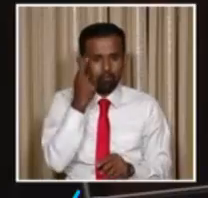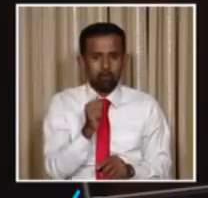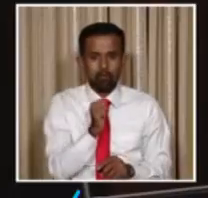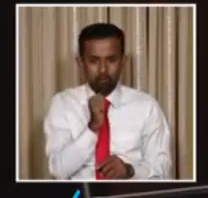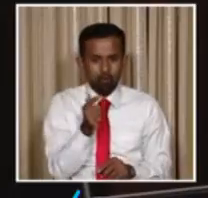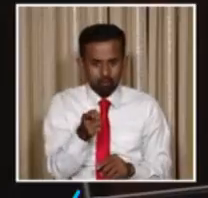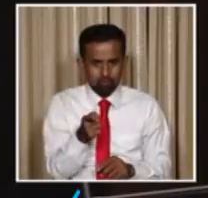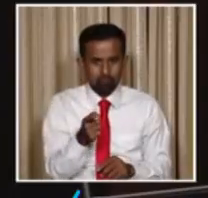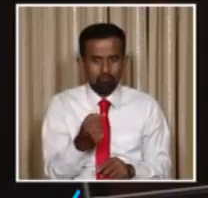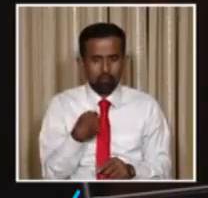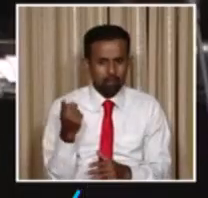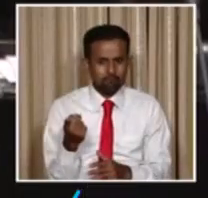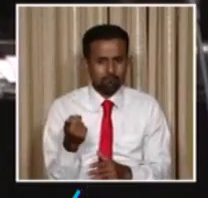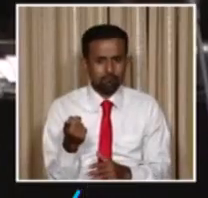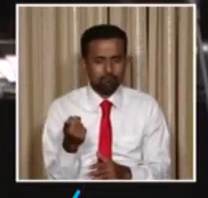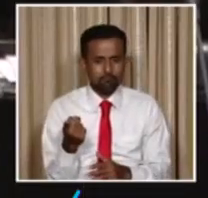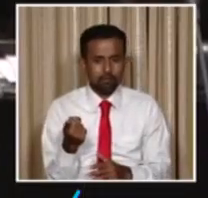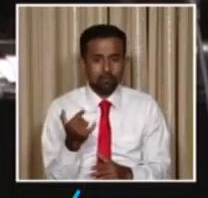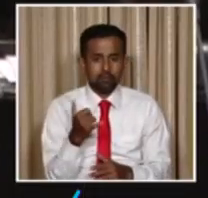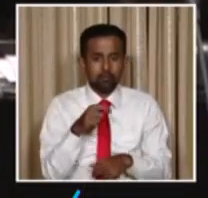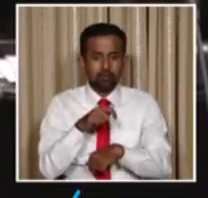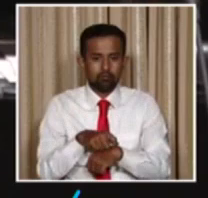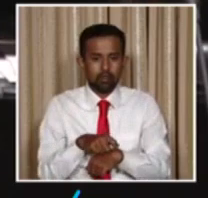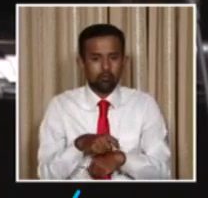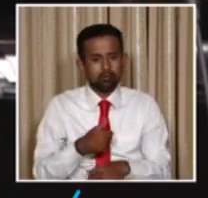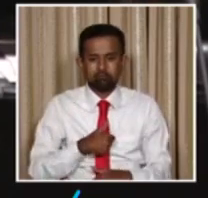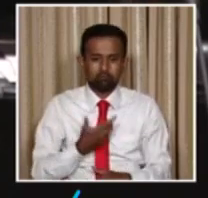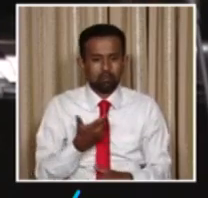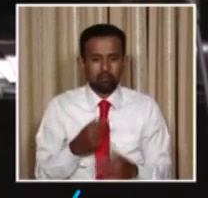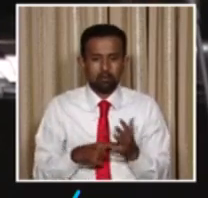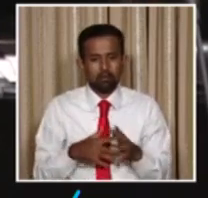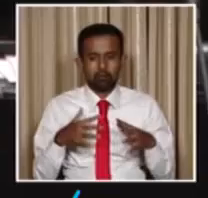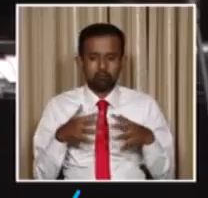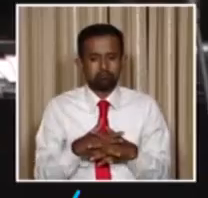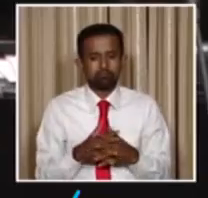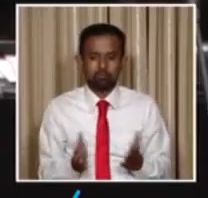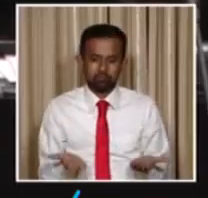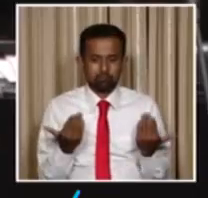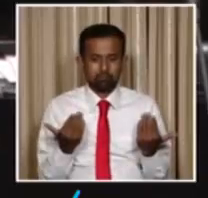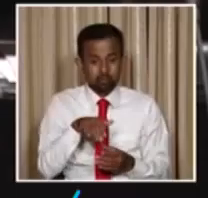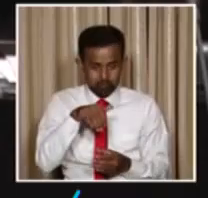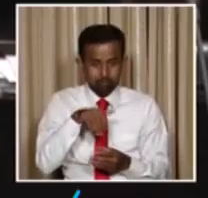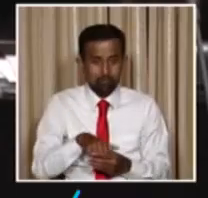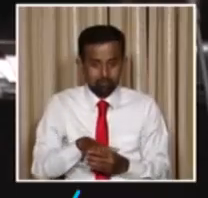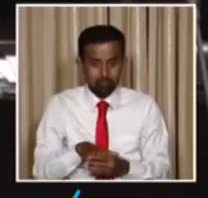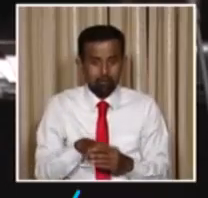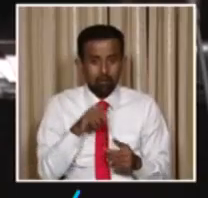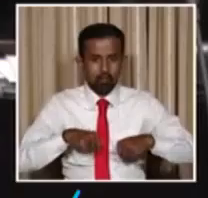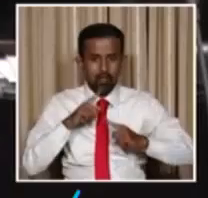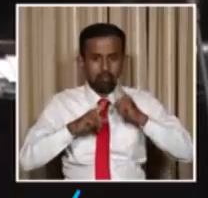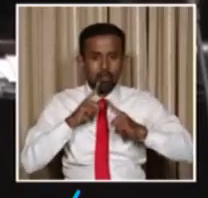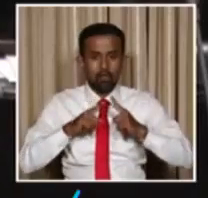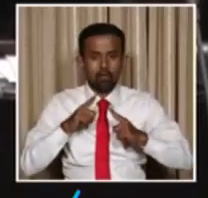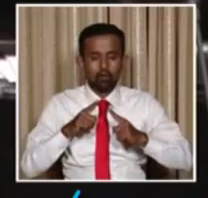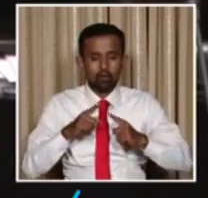විදියට මා පෞද්ගලික විශ්වාස කරන්නේ. සමහර අවස්ථාවල අපිට අකමැත්තෙන් වුණත් නීති පැනවීමේ අවශ්‍යතාවයක් අද මේ සභාව තුළ යම් සාකච්ඡාවක් දැන් ආරම්භ වෙලා.